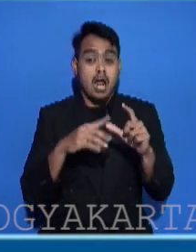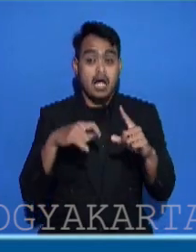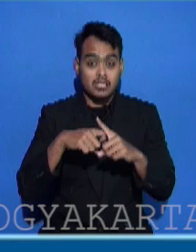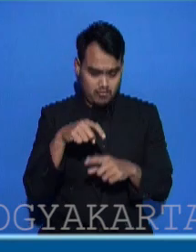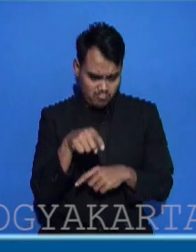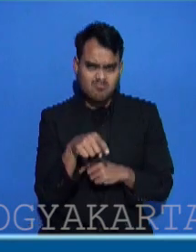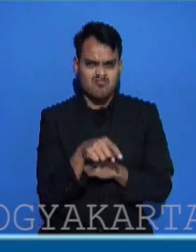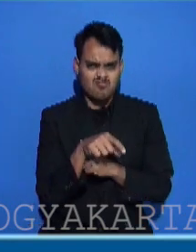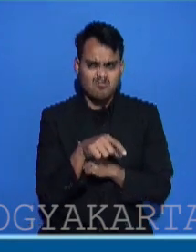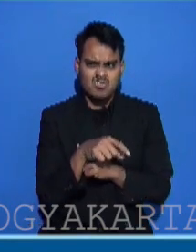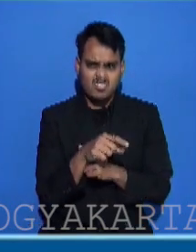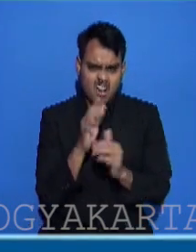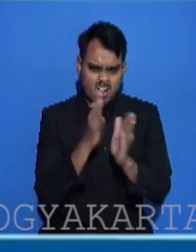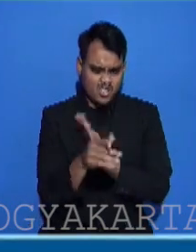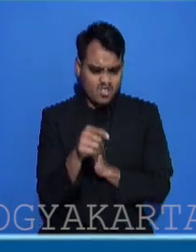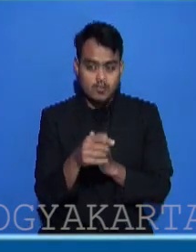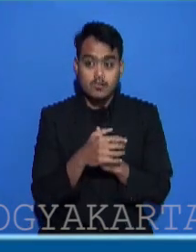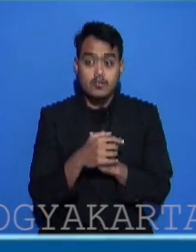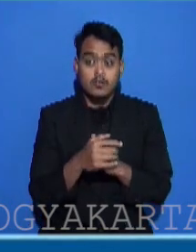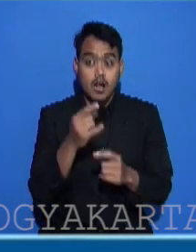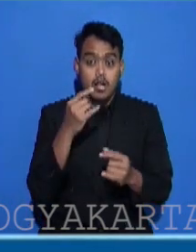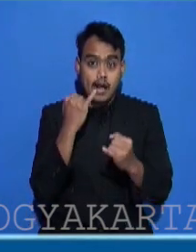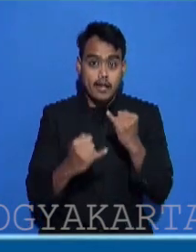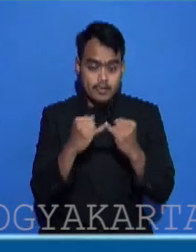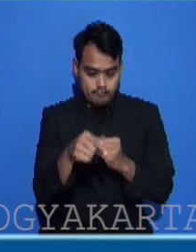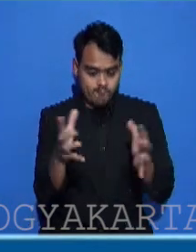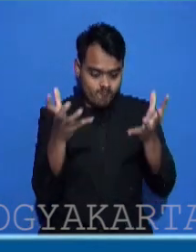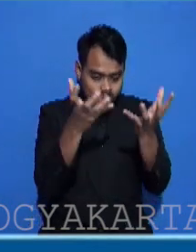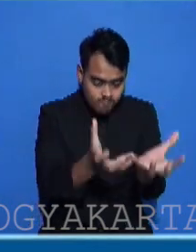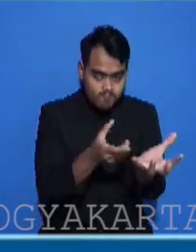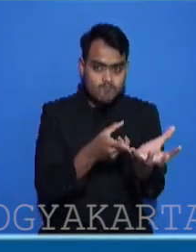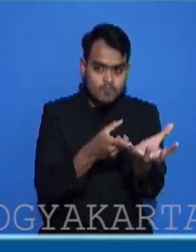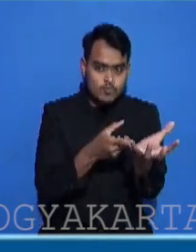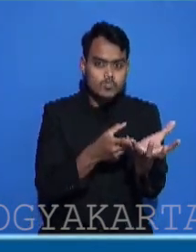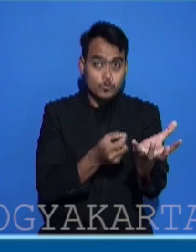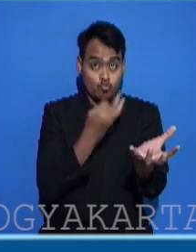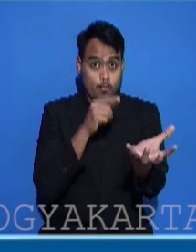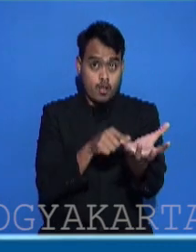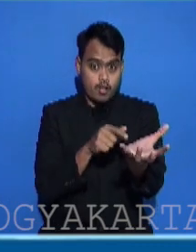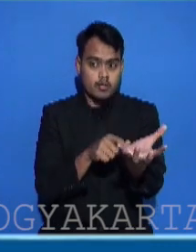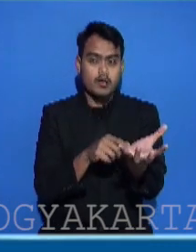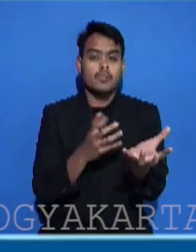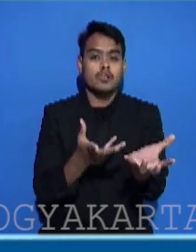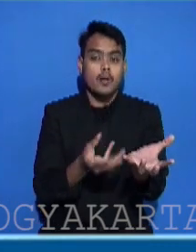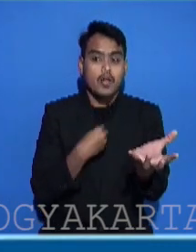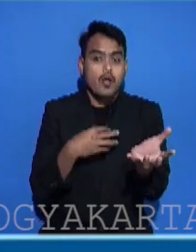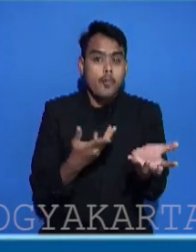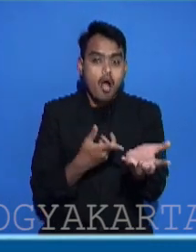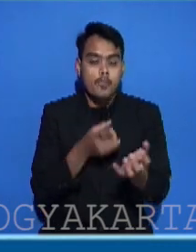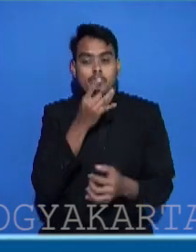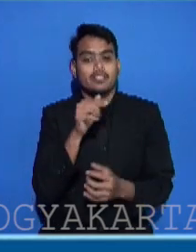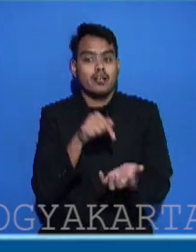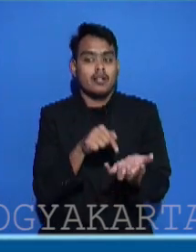Sasampunipun asrep nembe dipun finishing. Ing wekdal sakmenika Susilo Nugroho nembe pikantuk pesenan arupi cindramata